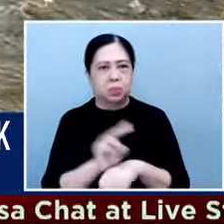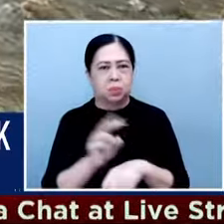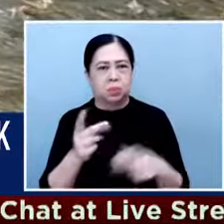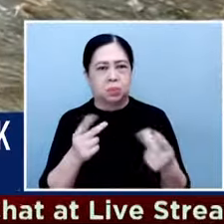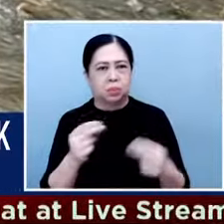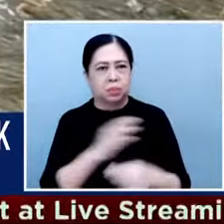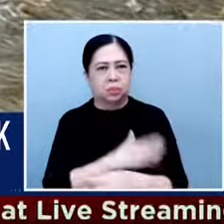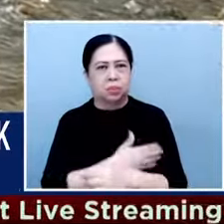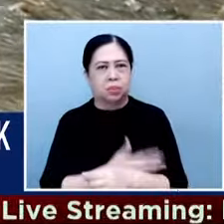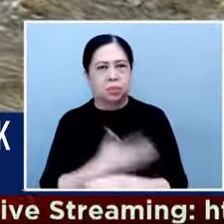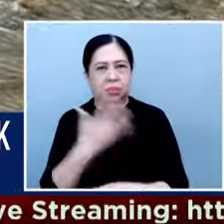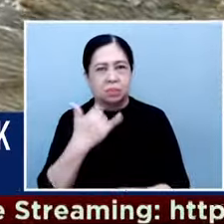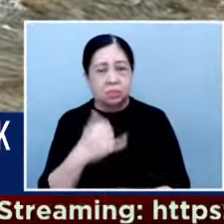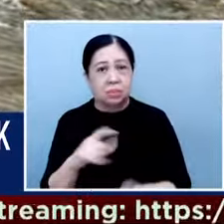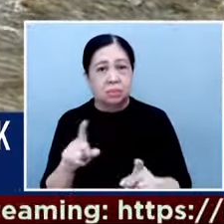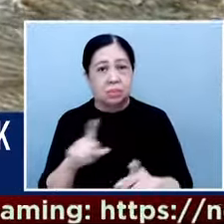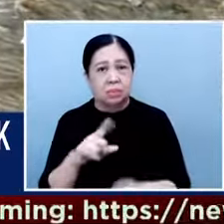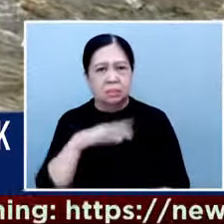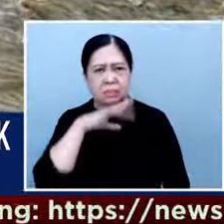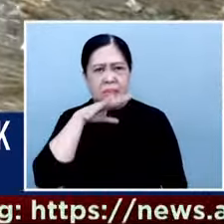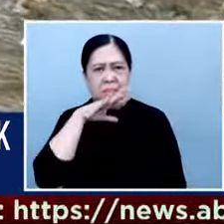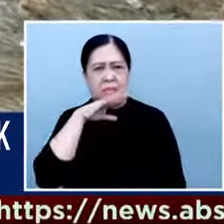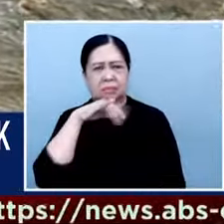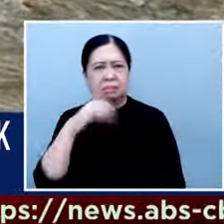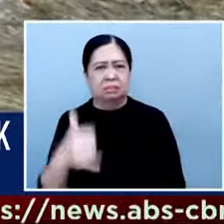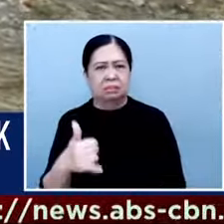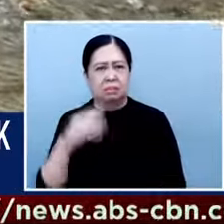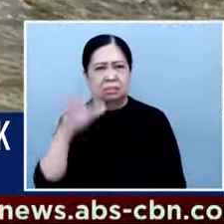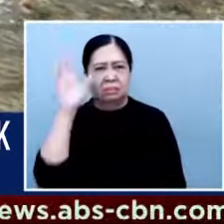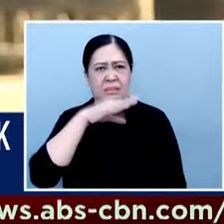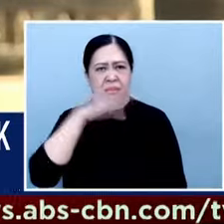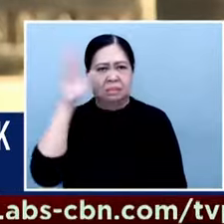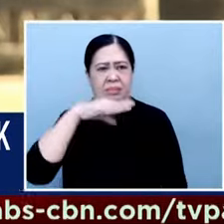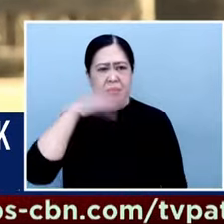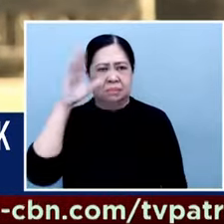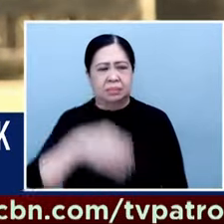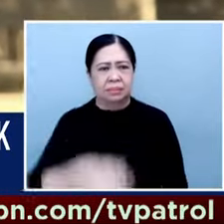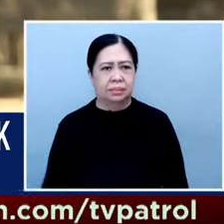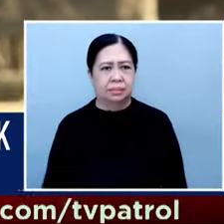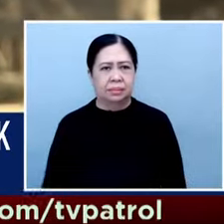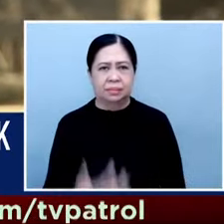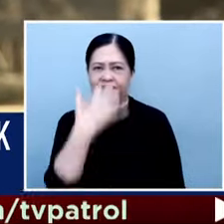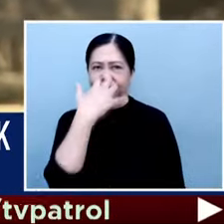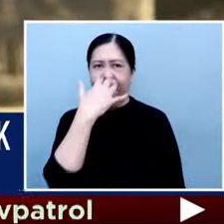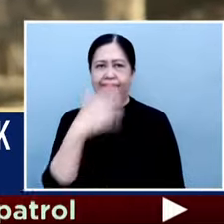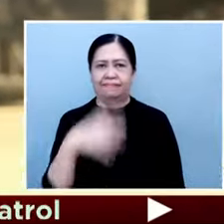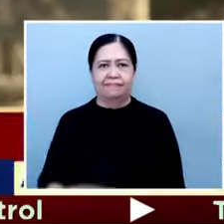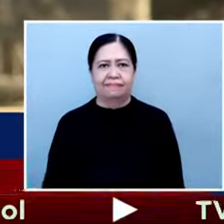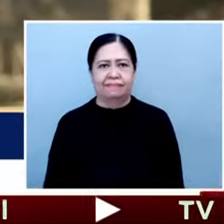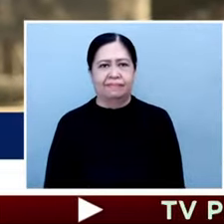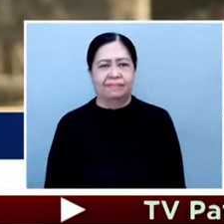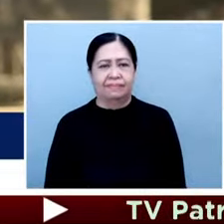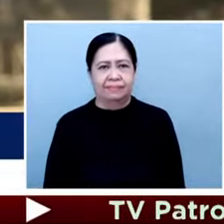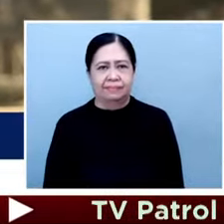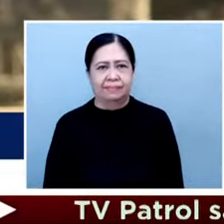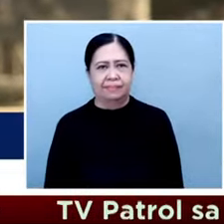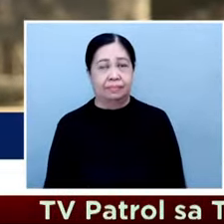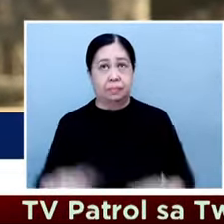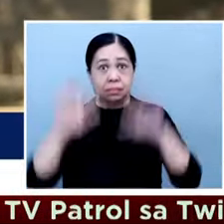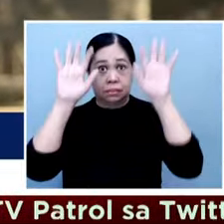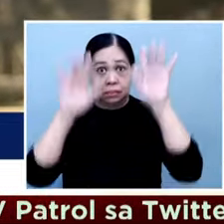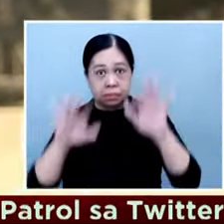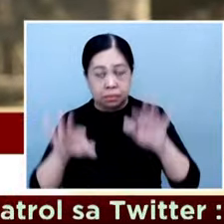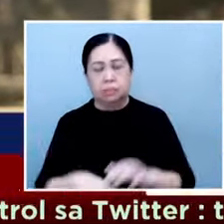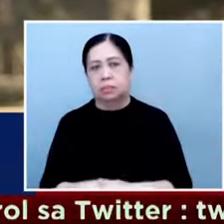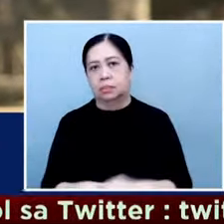niya dahil bukod sa marumi na ang ilog, mabaho pa. Ang amoy ng tubig, lalo po paging maulan,